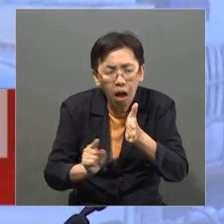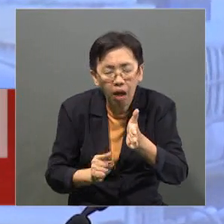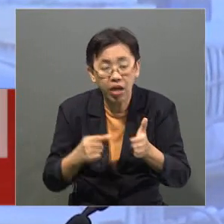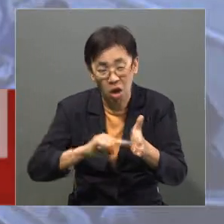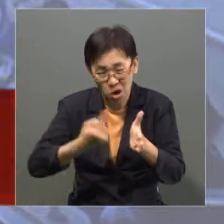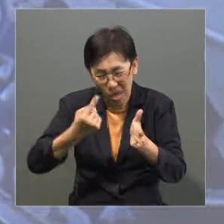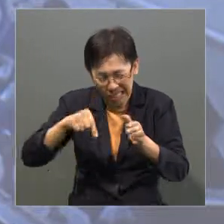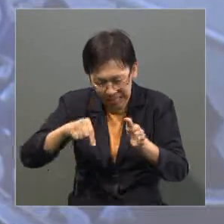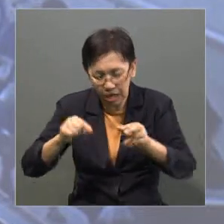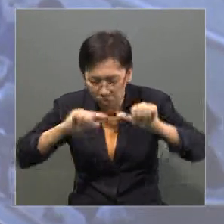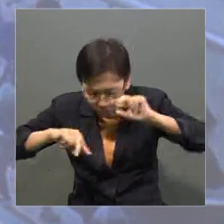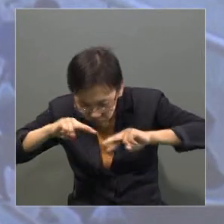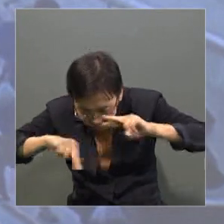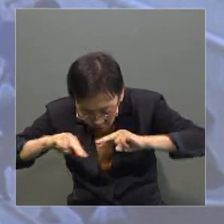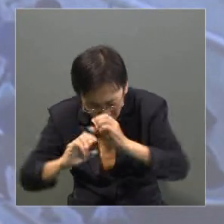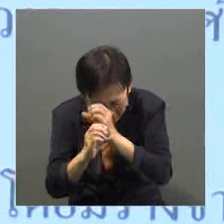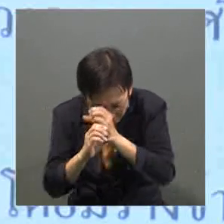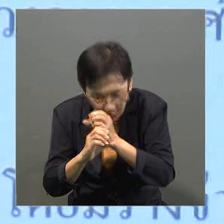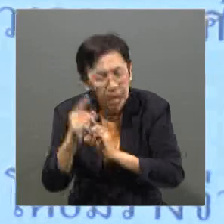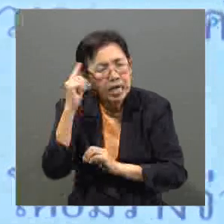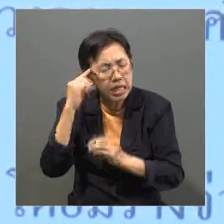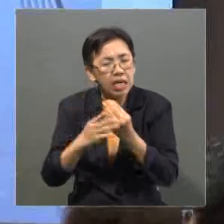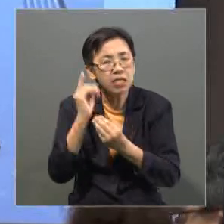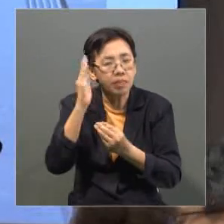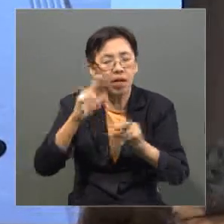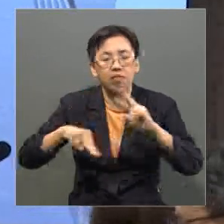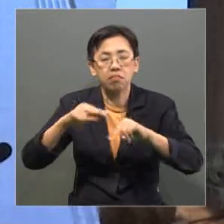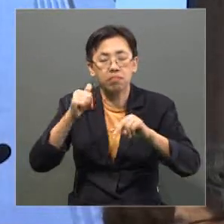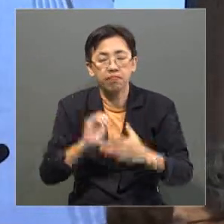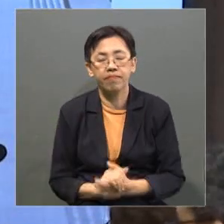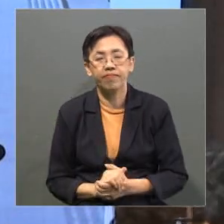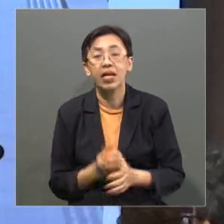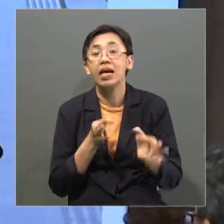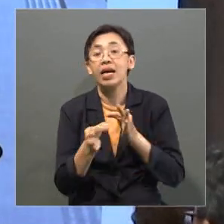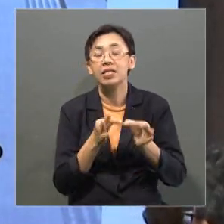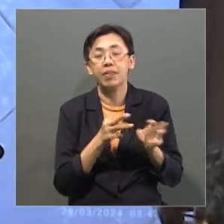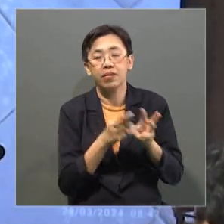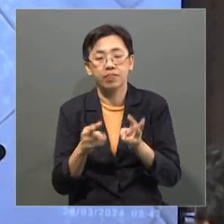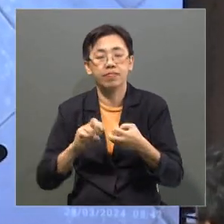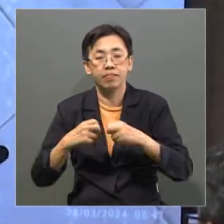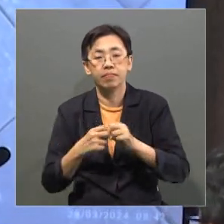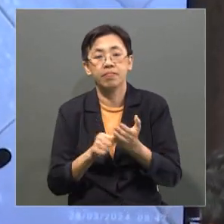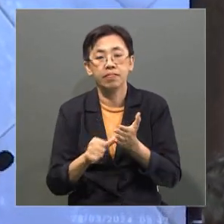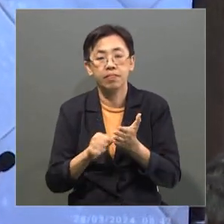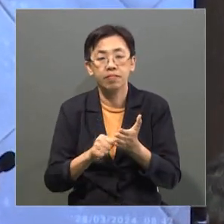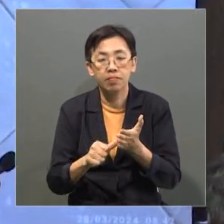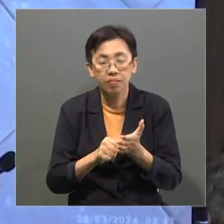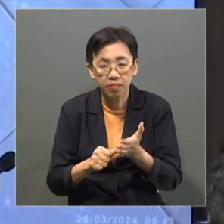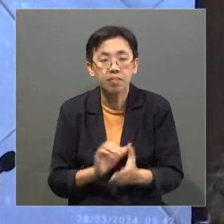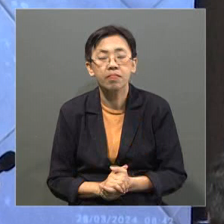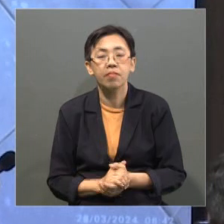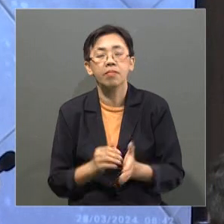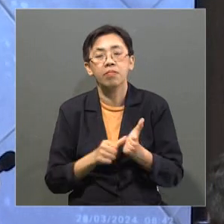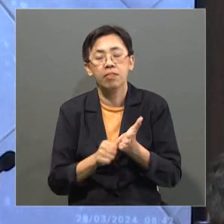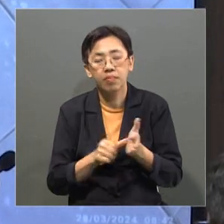คาดว่าผลของการทดสอบเนี่ยจะออกมาในช่วงสัปดาห์หน้ารวมถึงมีการชี้แจงแนวทางการแก้ไขปัญหาทั้งมาตรการระยะสั้น